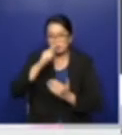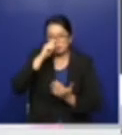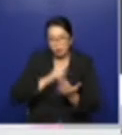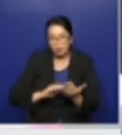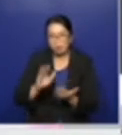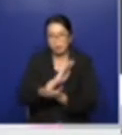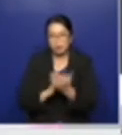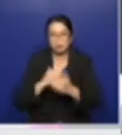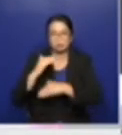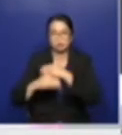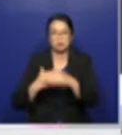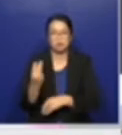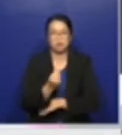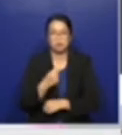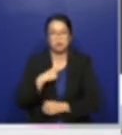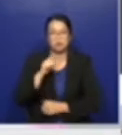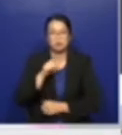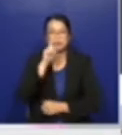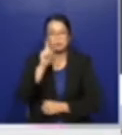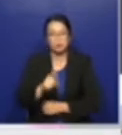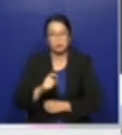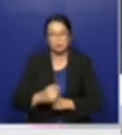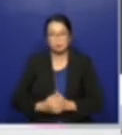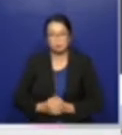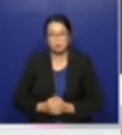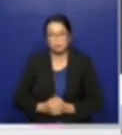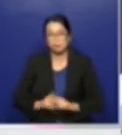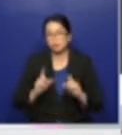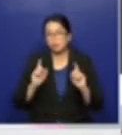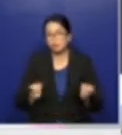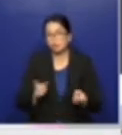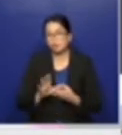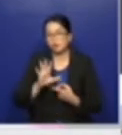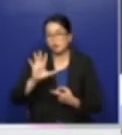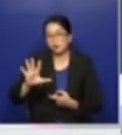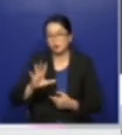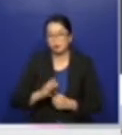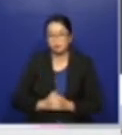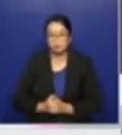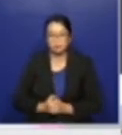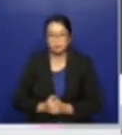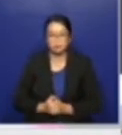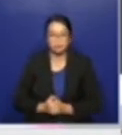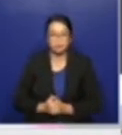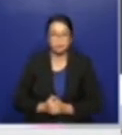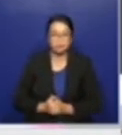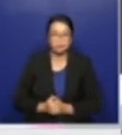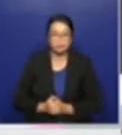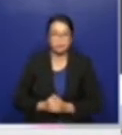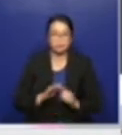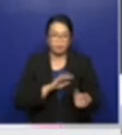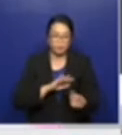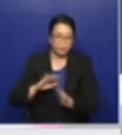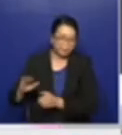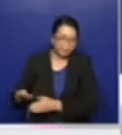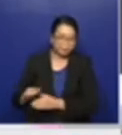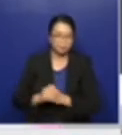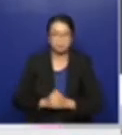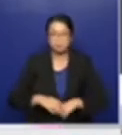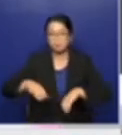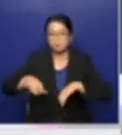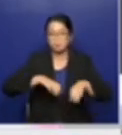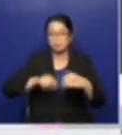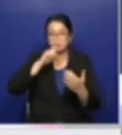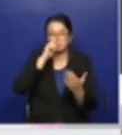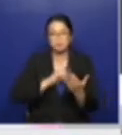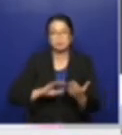ทศถามเฉพาะวงเล็บ5ท่านประธานครับไปเรื่องการบริหารราชการแผ่นดินก็ยัง